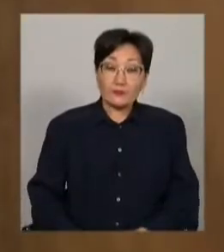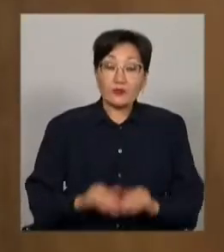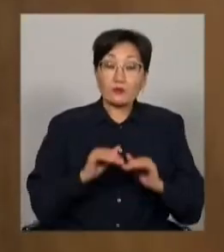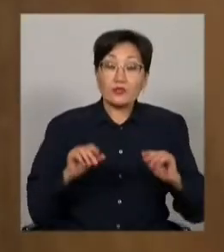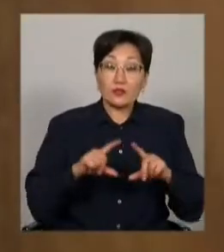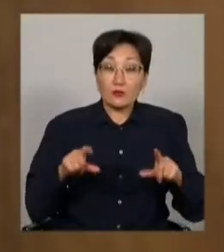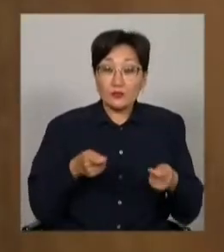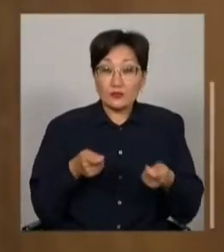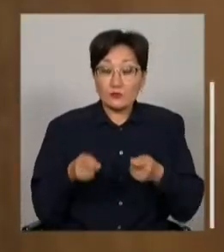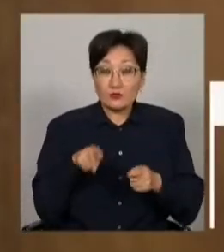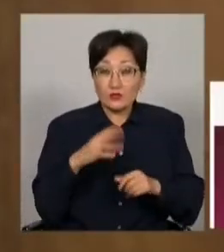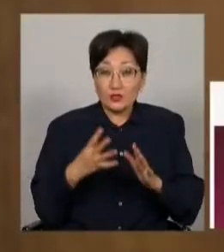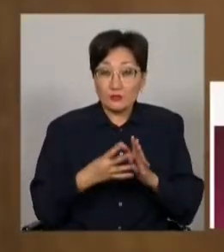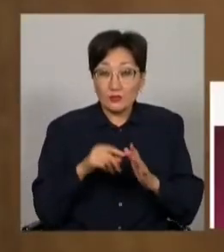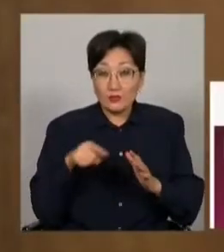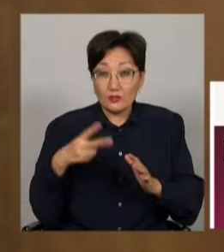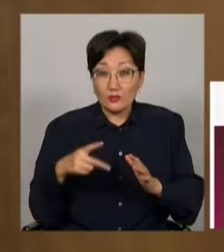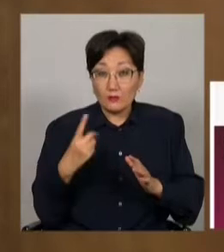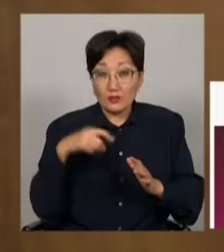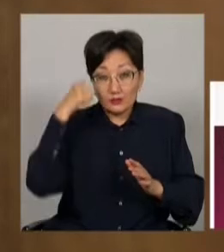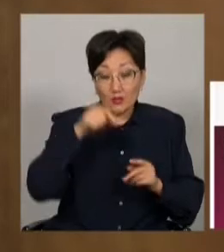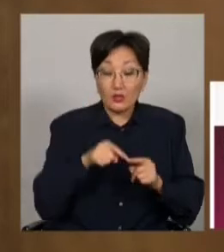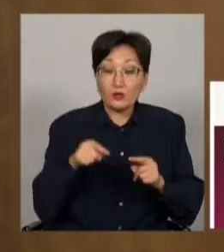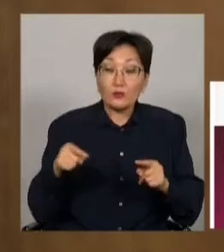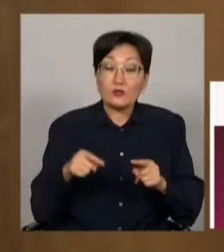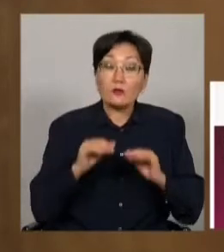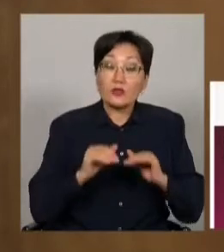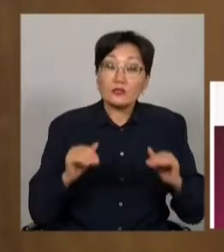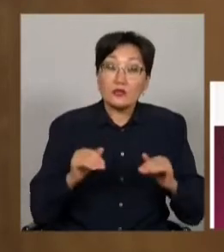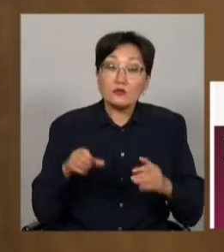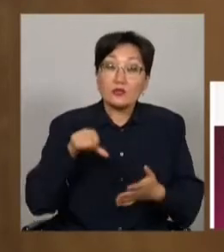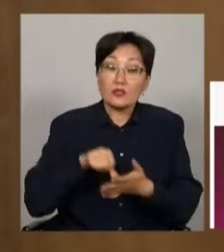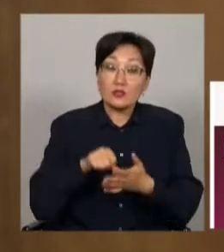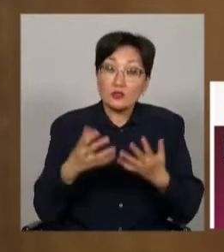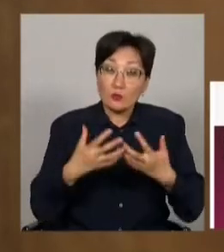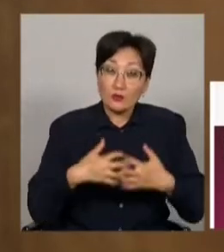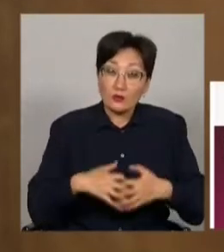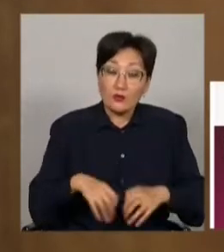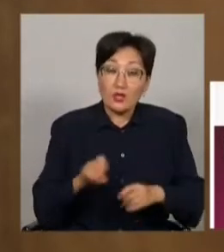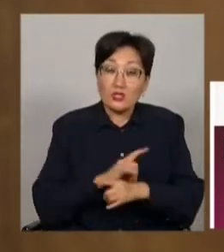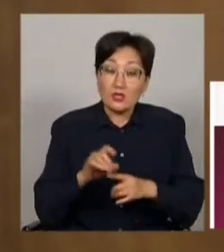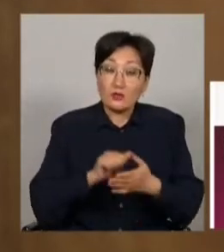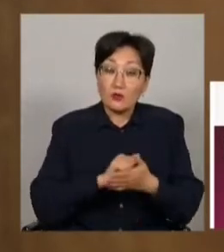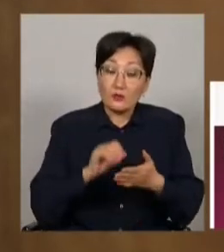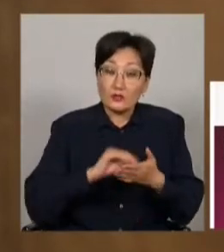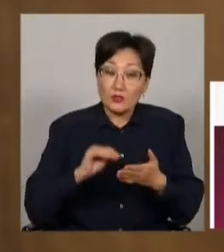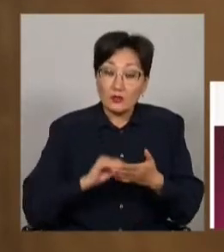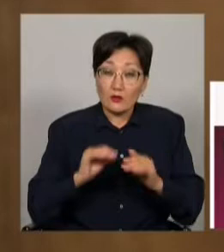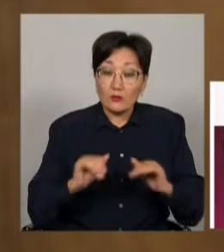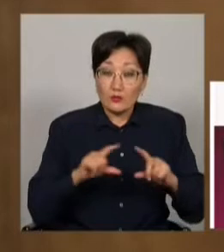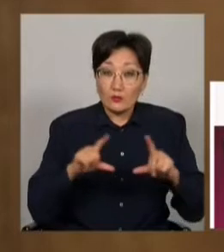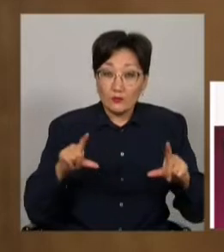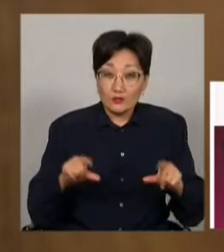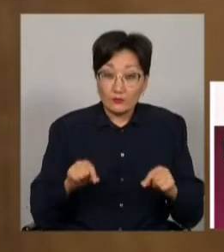Балабақша басшылары 2019-21 жылдар аралығында балалардың қатысу есебіне жалған мәліметтер енгізіп, мектепке дейінгі